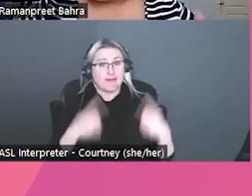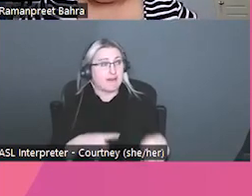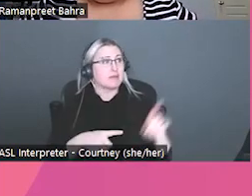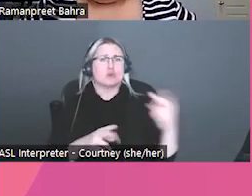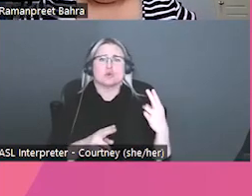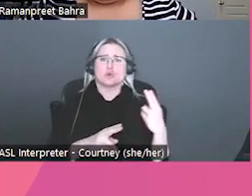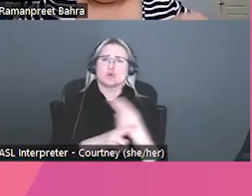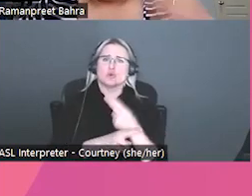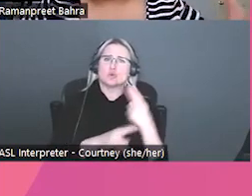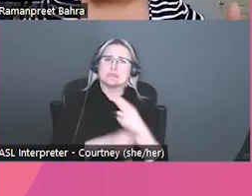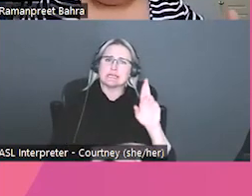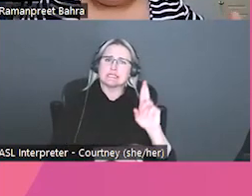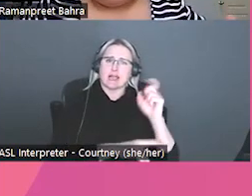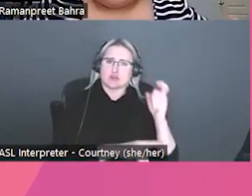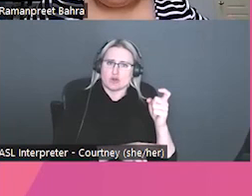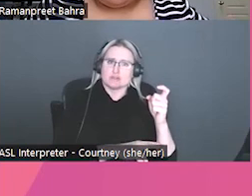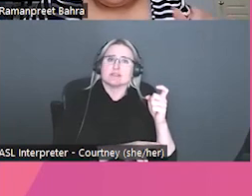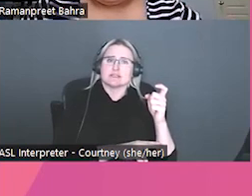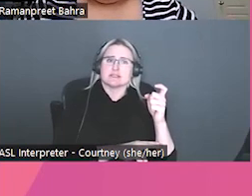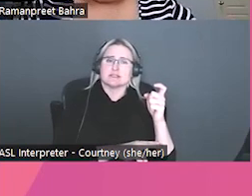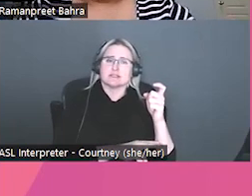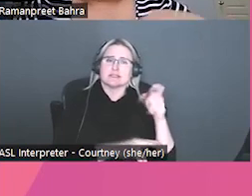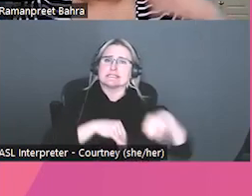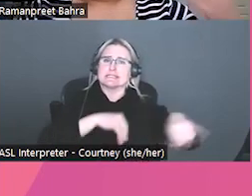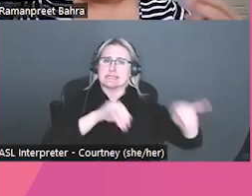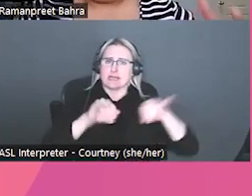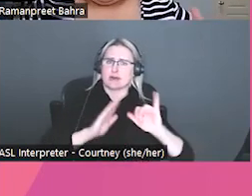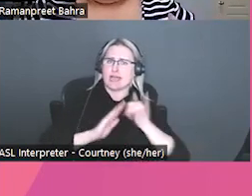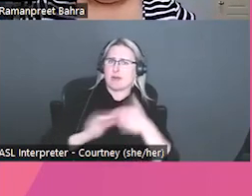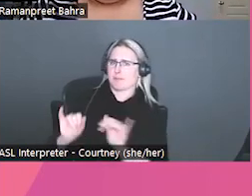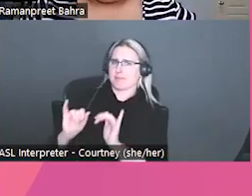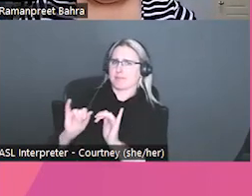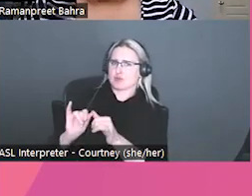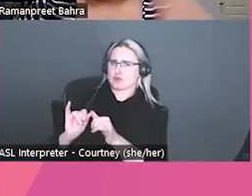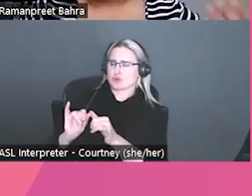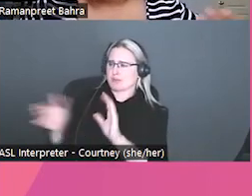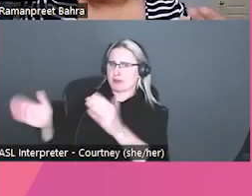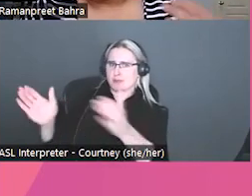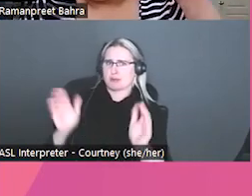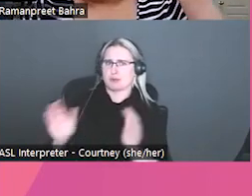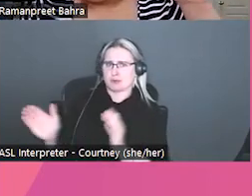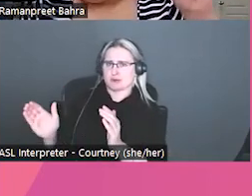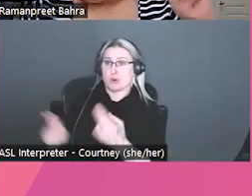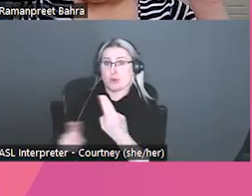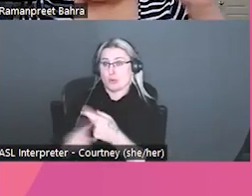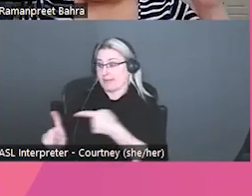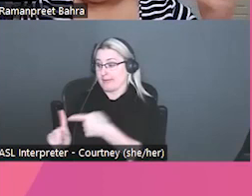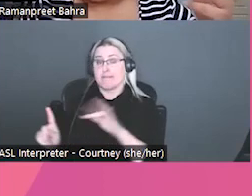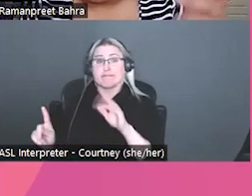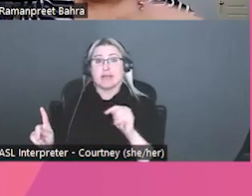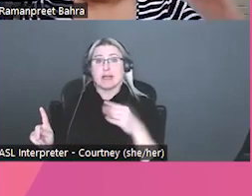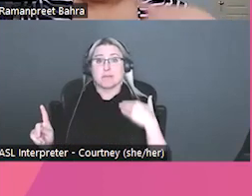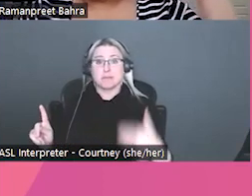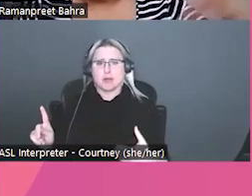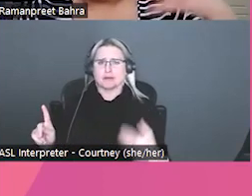un diagnostic, un événement donc standard par lequel tout est mesuré, alors